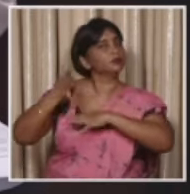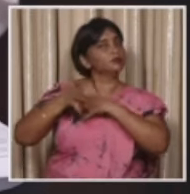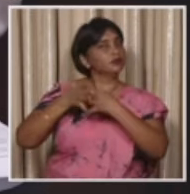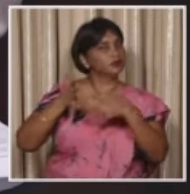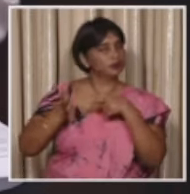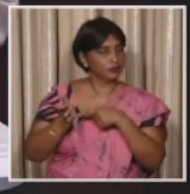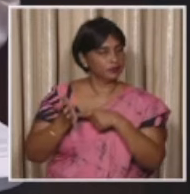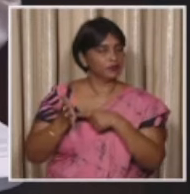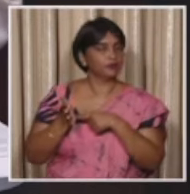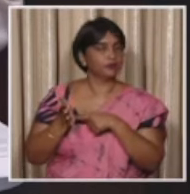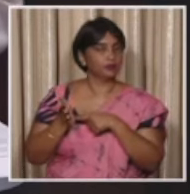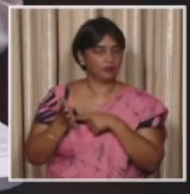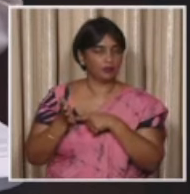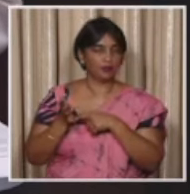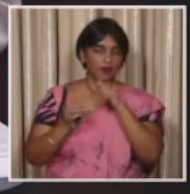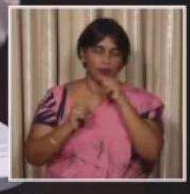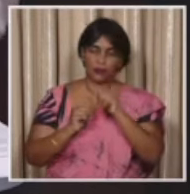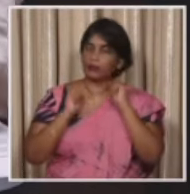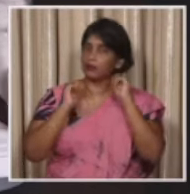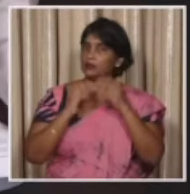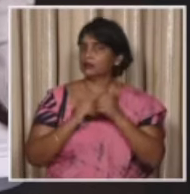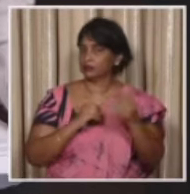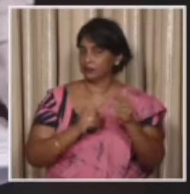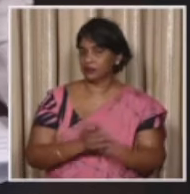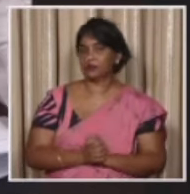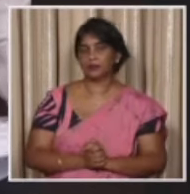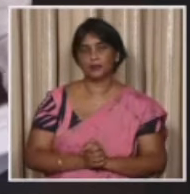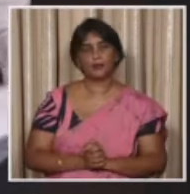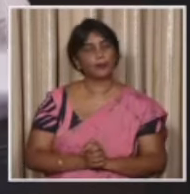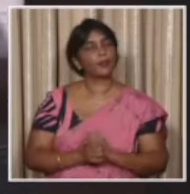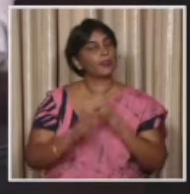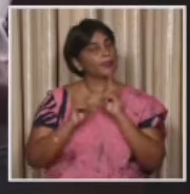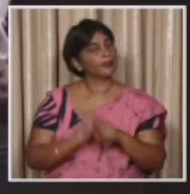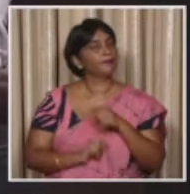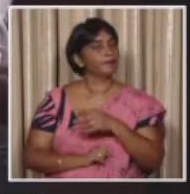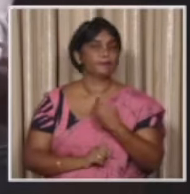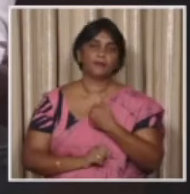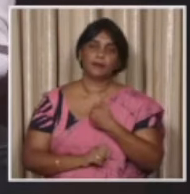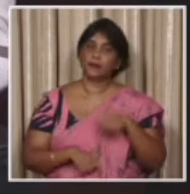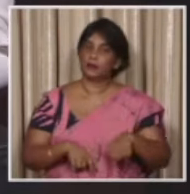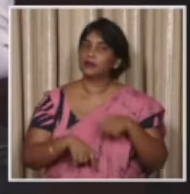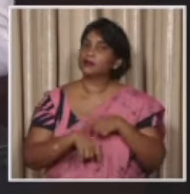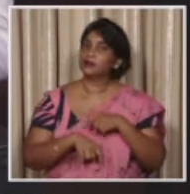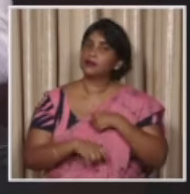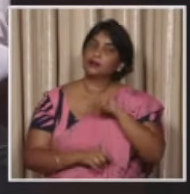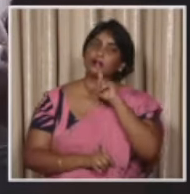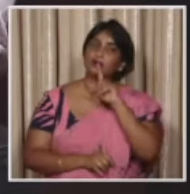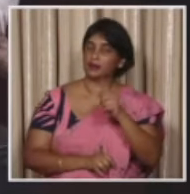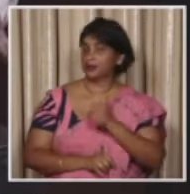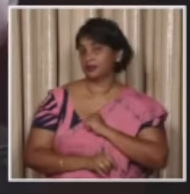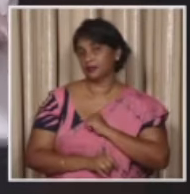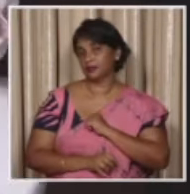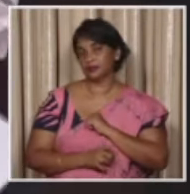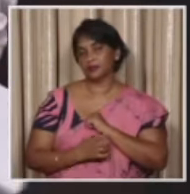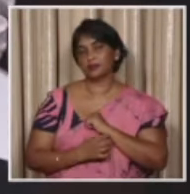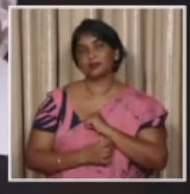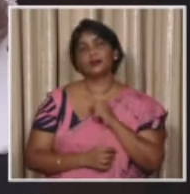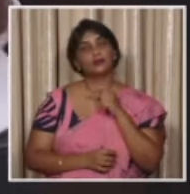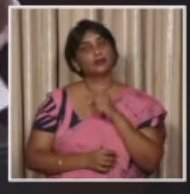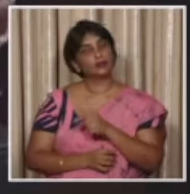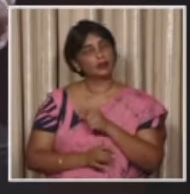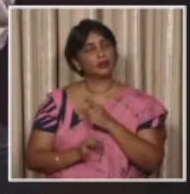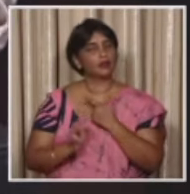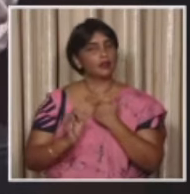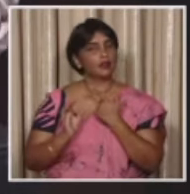පරාසය යථාර්ථවාදී නොවේ. ඒ වගේම මම මේ අවස්ථාවේ කියන්න කැමති මේ